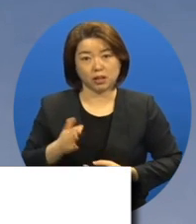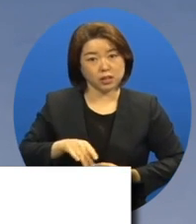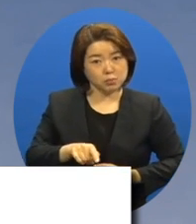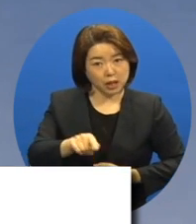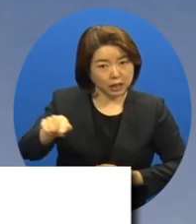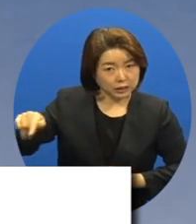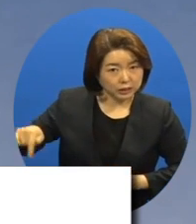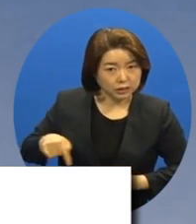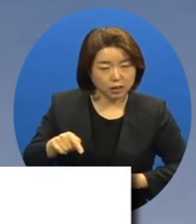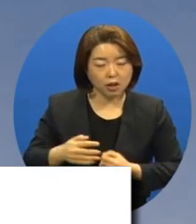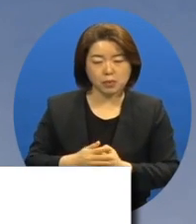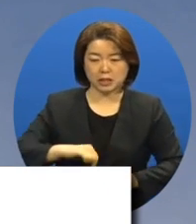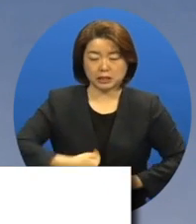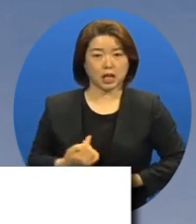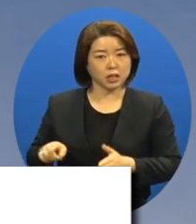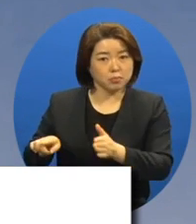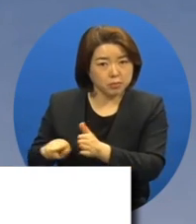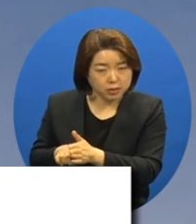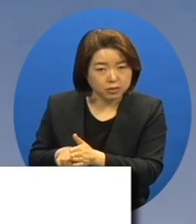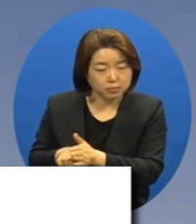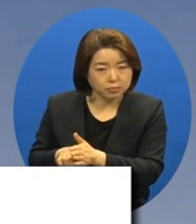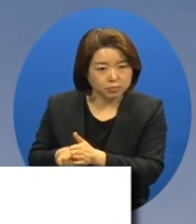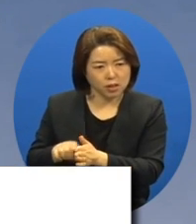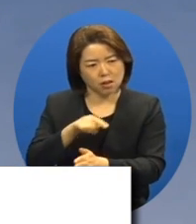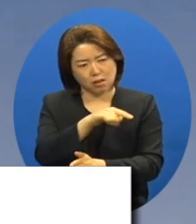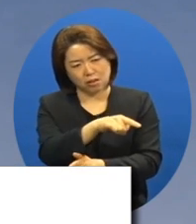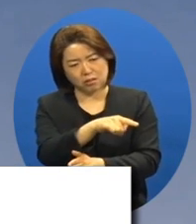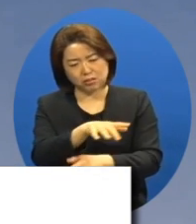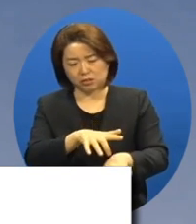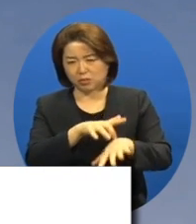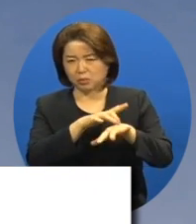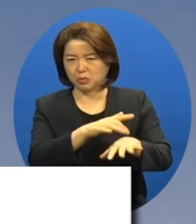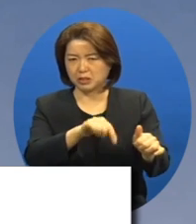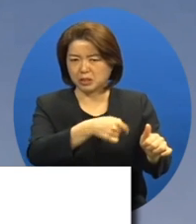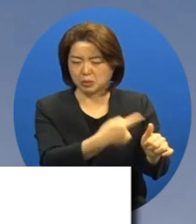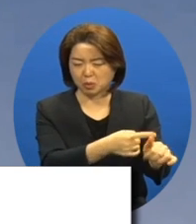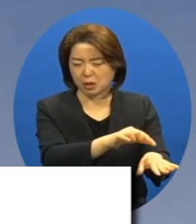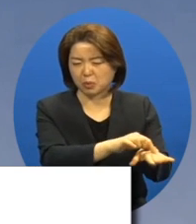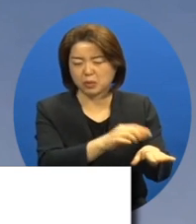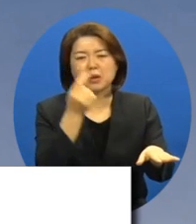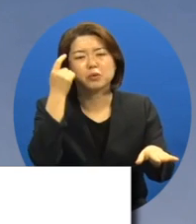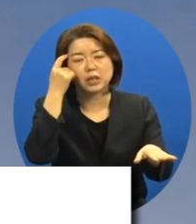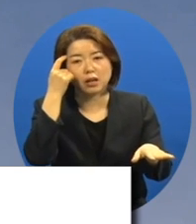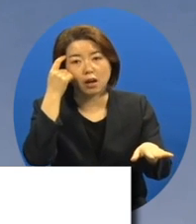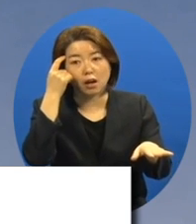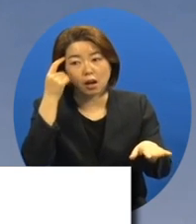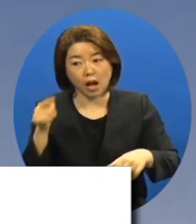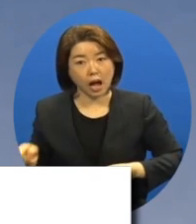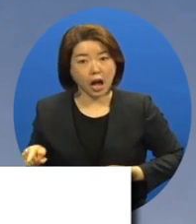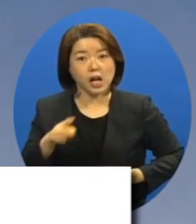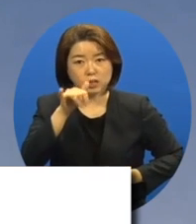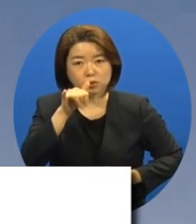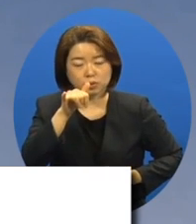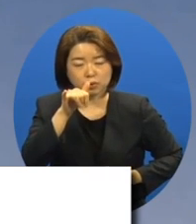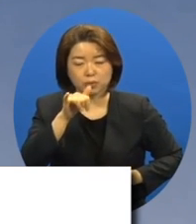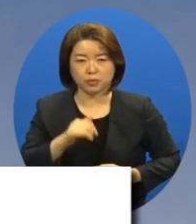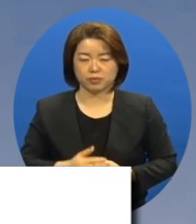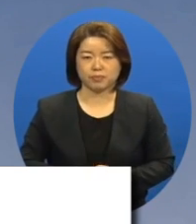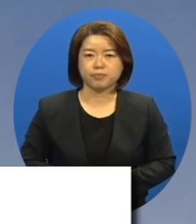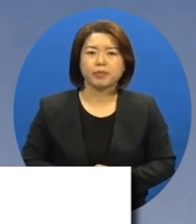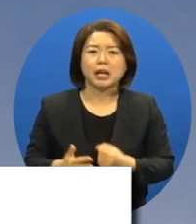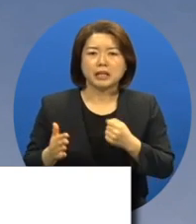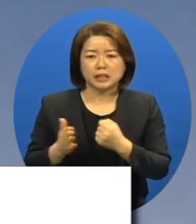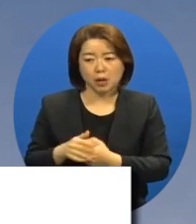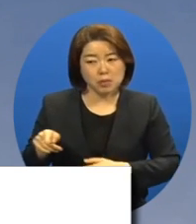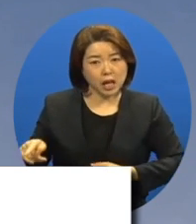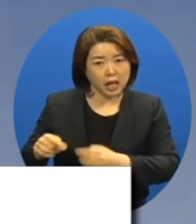자기 믿음은 이건 귀신에게 속한 곡이야 그렇게 생각하고 있었기 때문에 그는